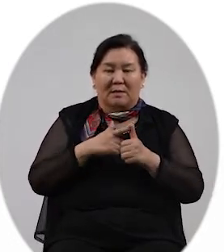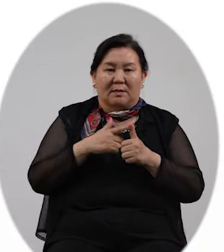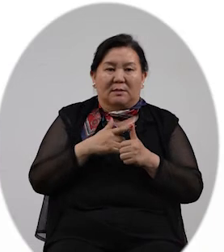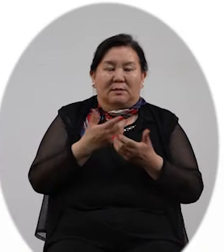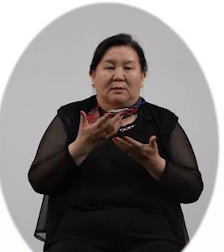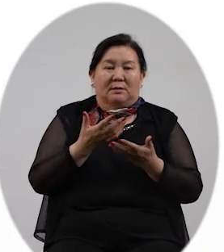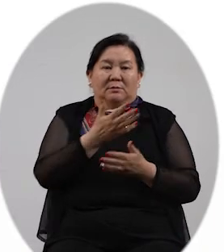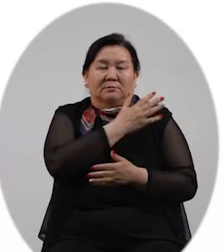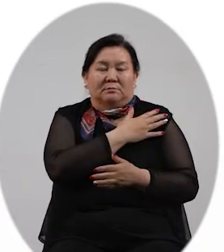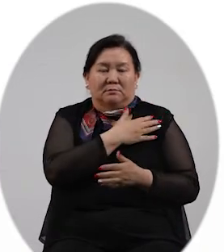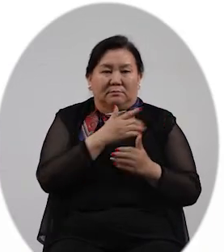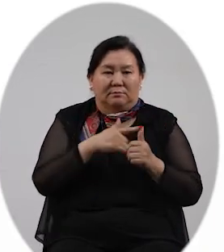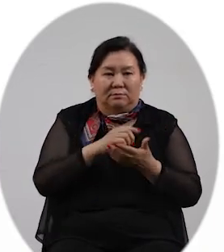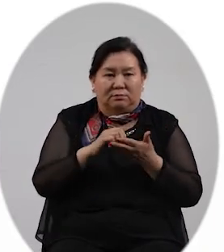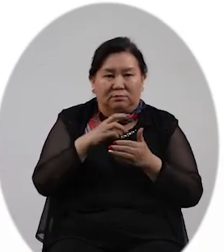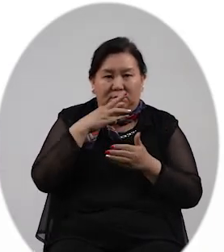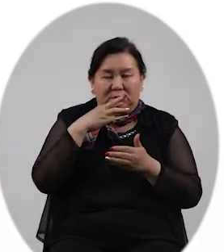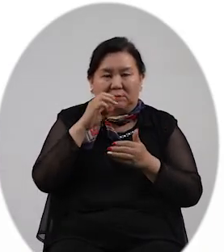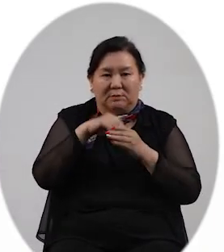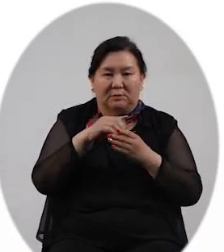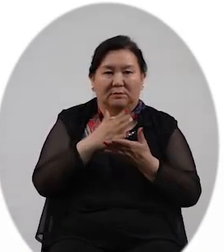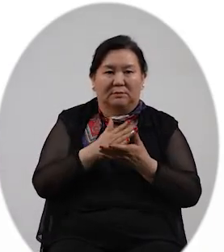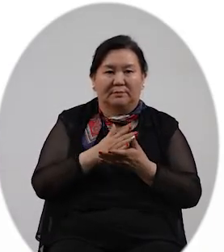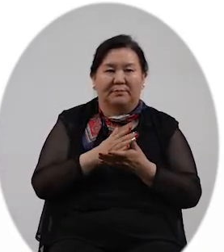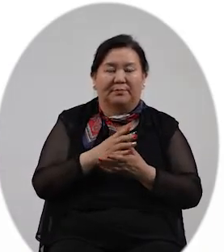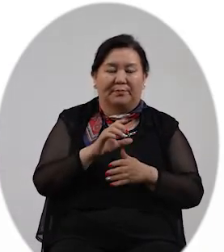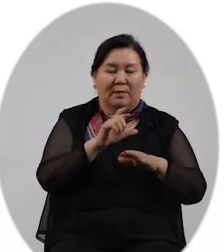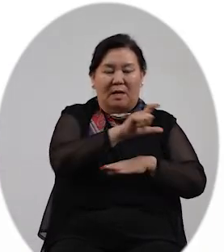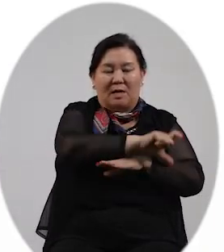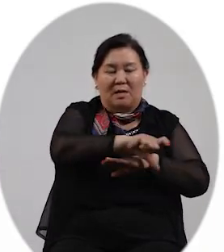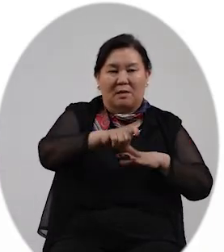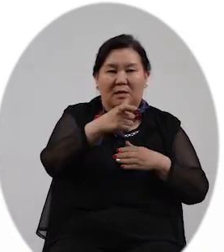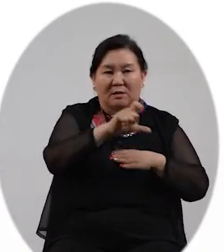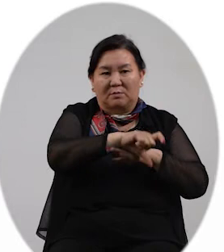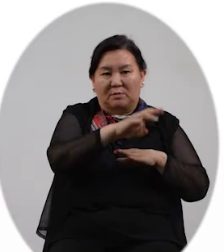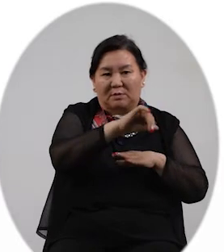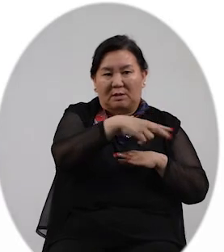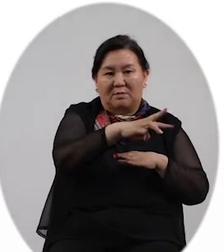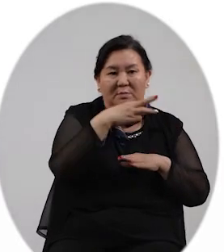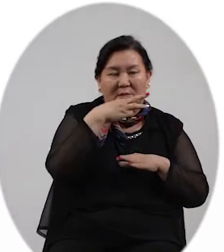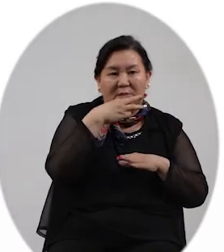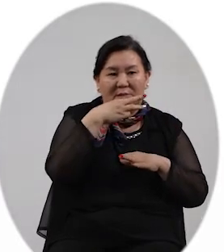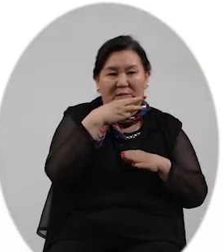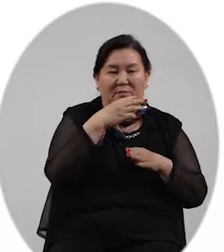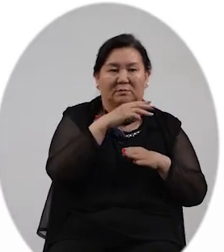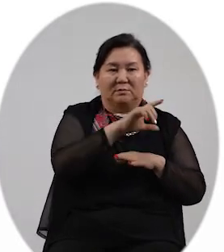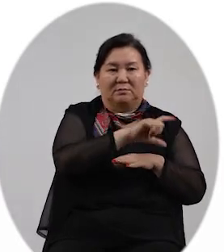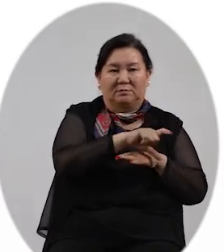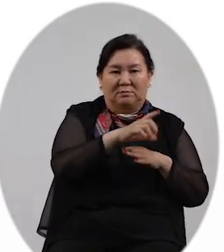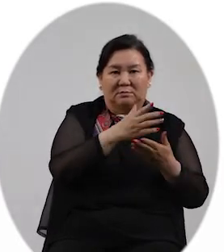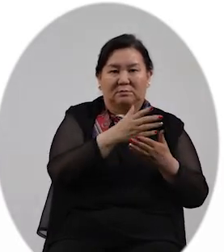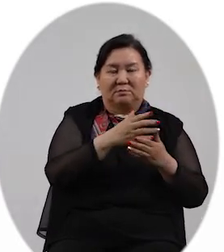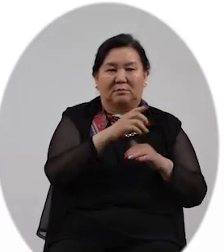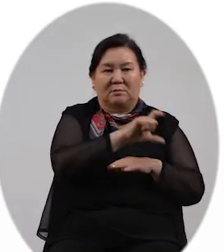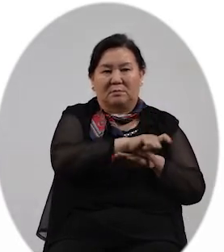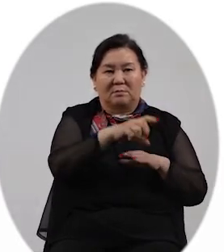инвойслагдж байгаа вэ гэдэг талаар бас мэдээлэл оруулж өгдөг. Өөрөөр хэлэх юм бол экспортлогч талын мэдээлэл болоод invoice to гэдэг дээр бол